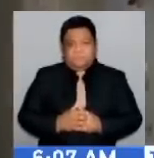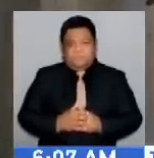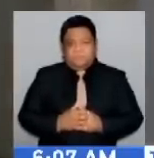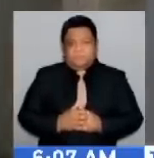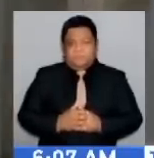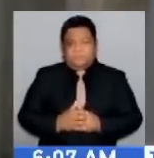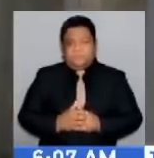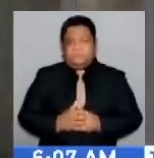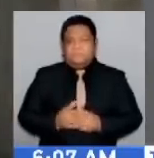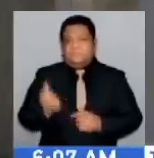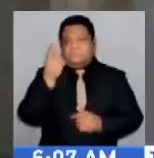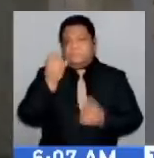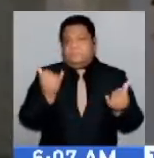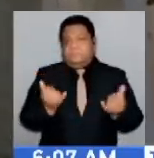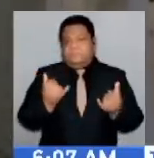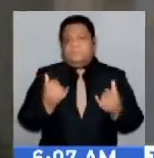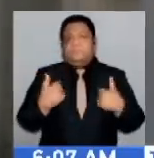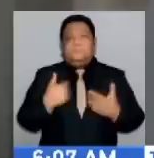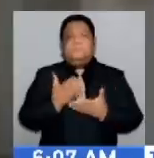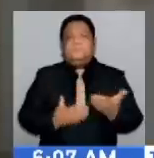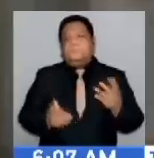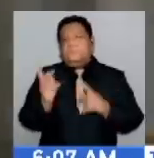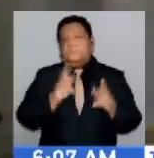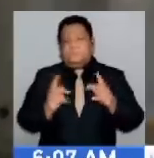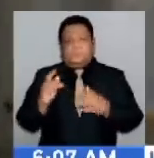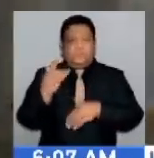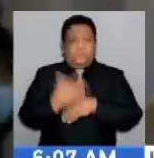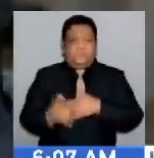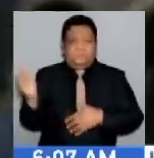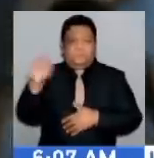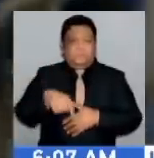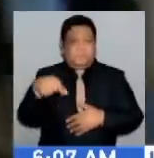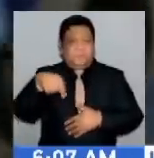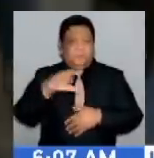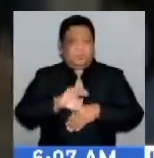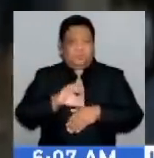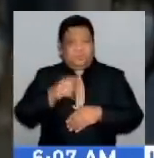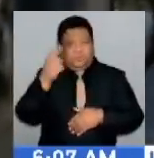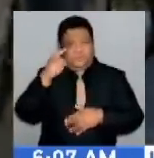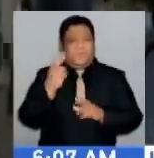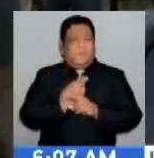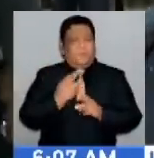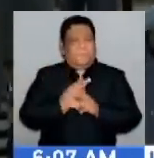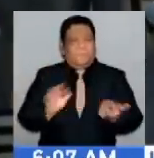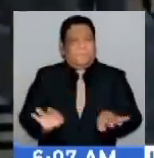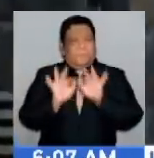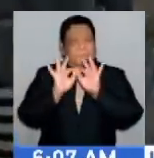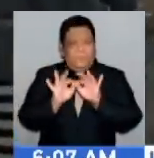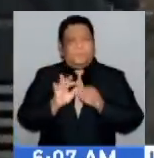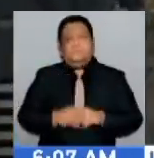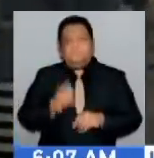oras na ito, may ilang mga deboto rin na maaga nagtungo dito sa Quiapo Church para po doon sa regular na schedule ng banal na misa na araw-araw naman po nagaganap